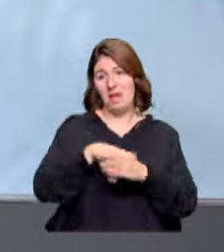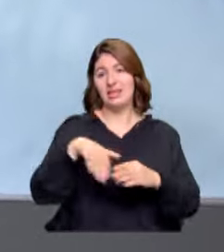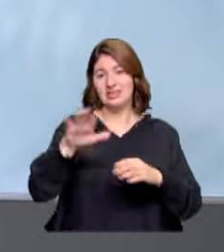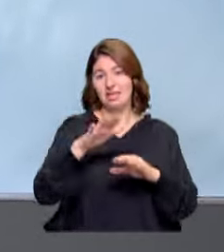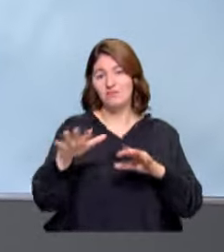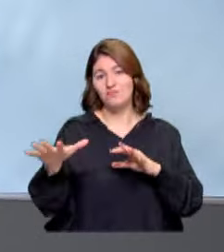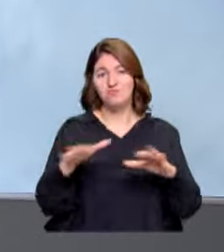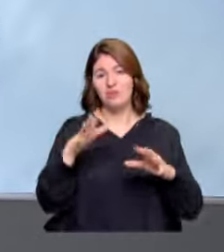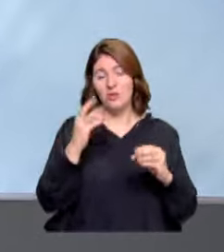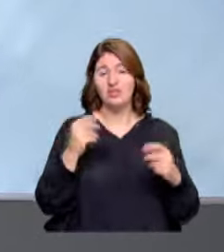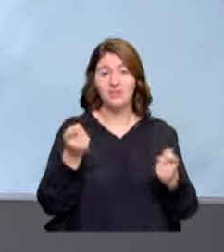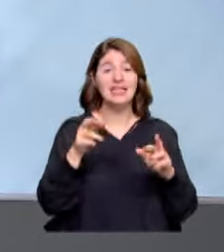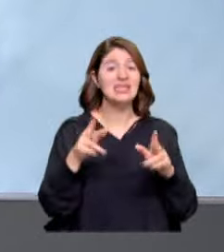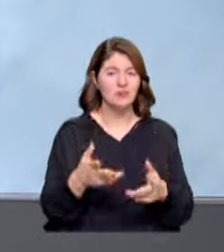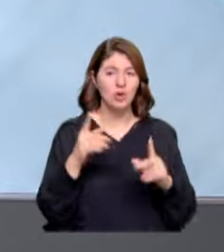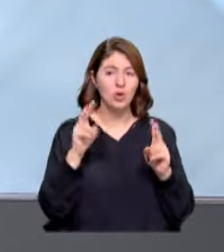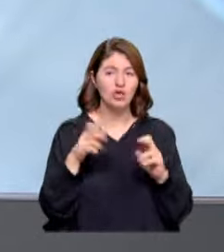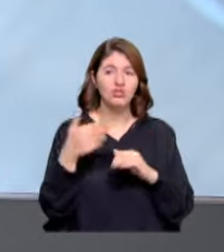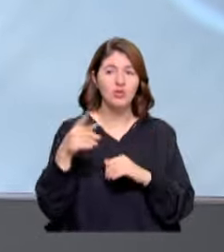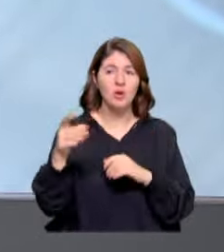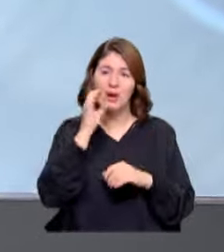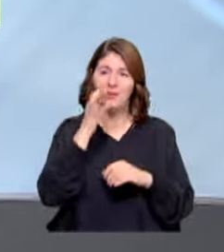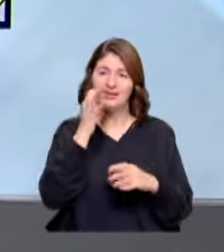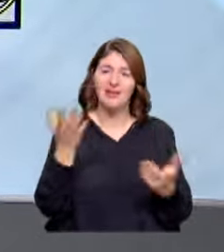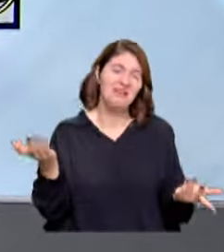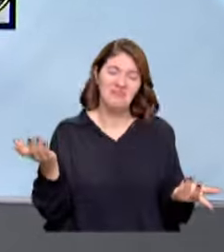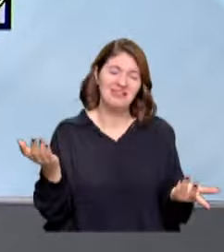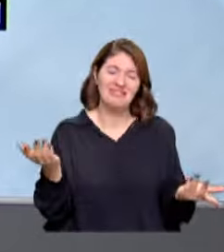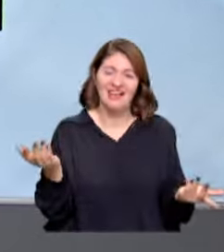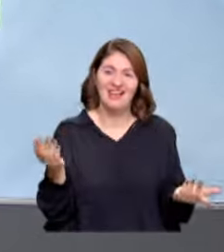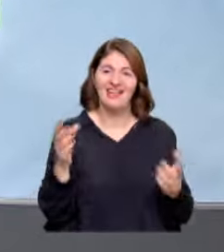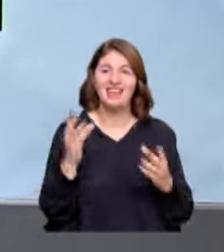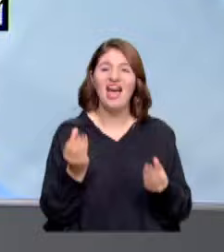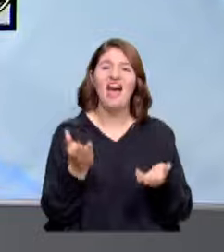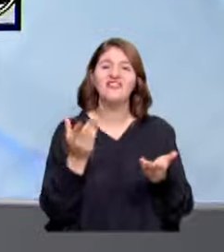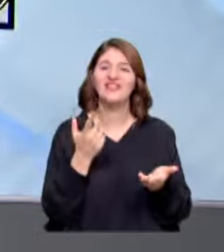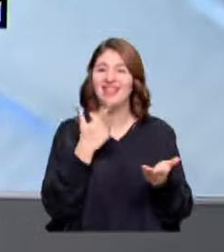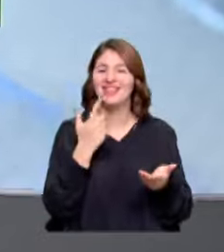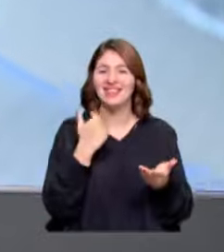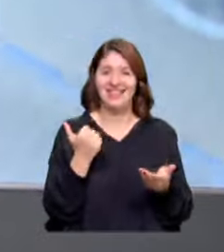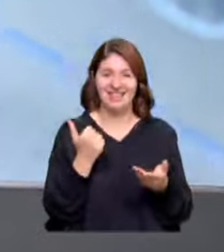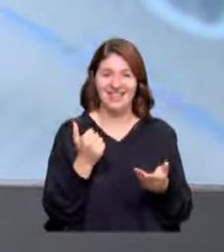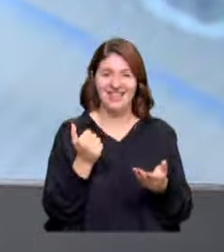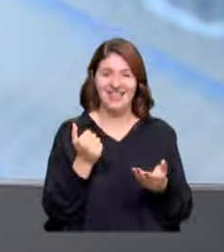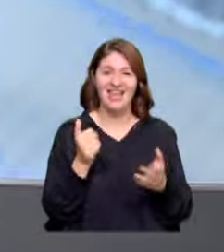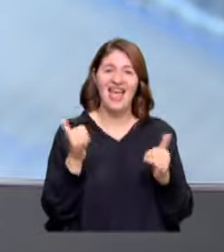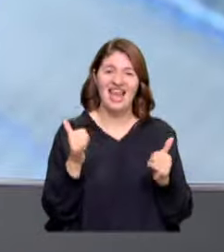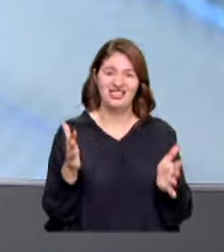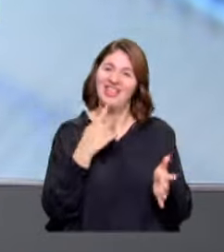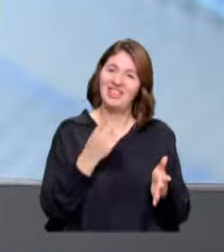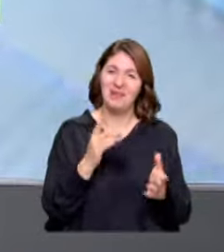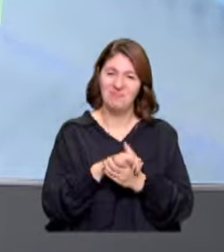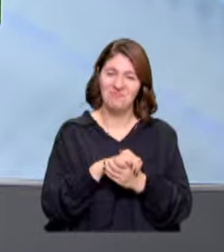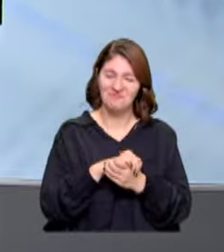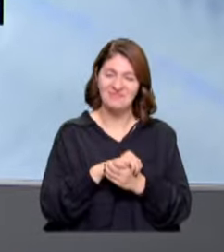partilerin sarsılmaya çalışması gibi konular dışında bu haberler elbette ki daha hafif ve daha eğlenceli